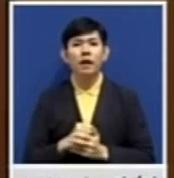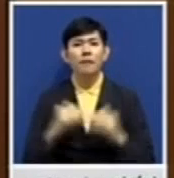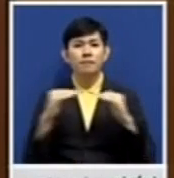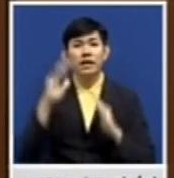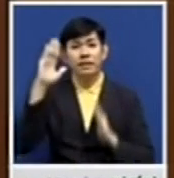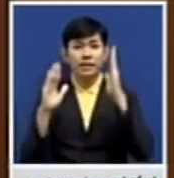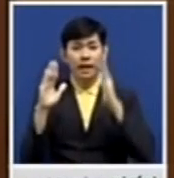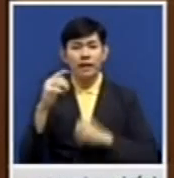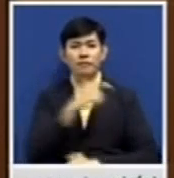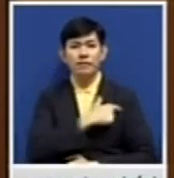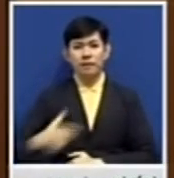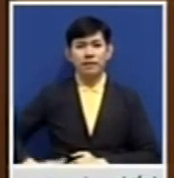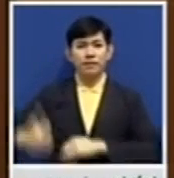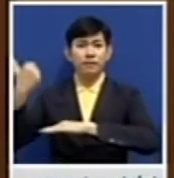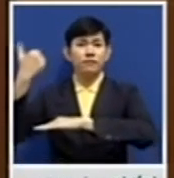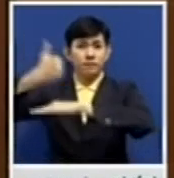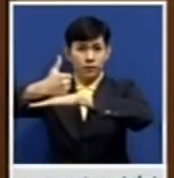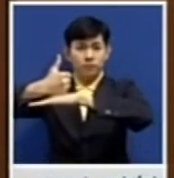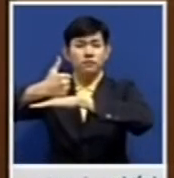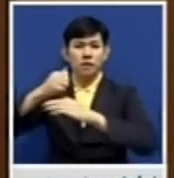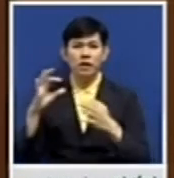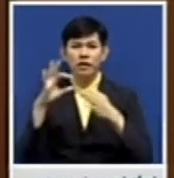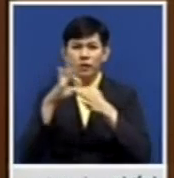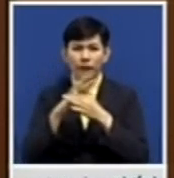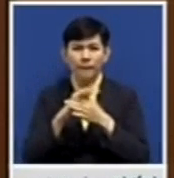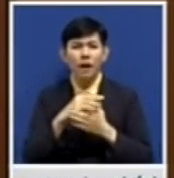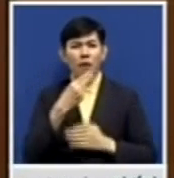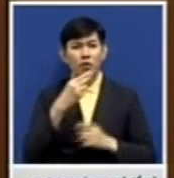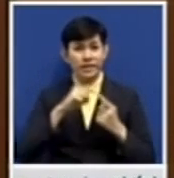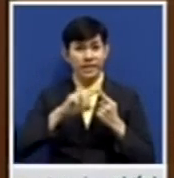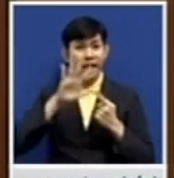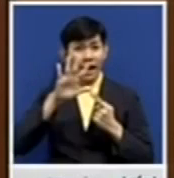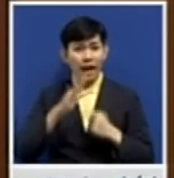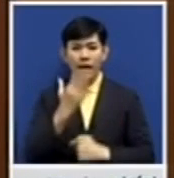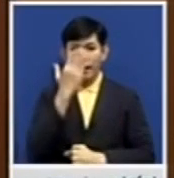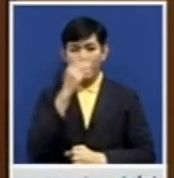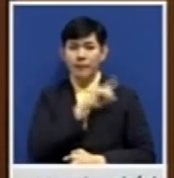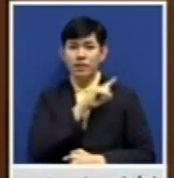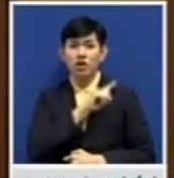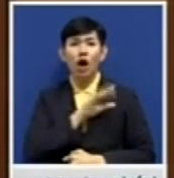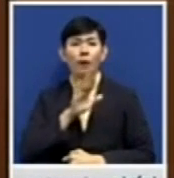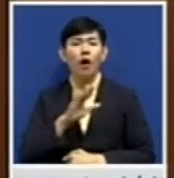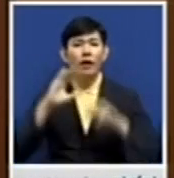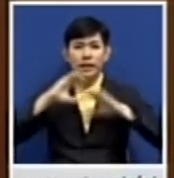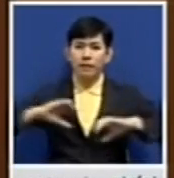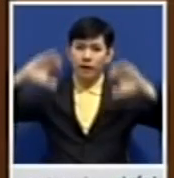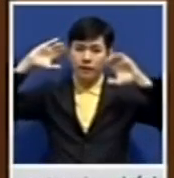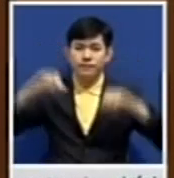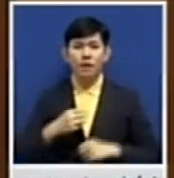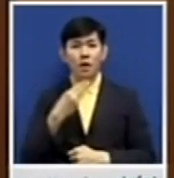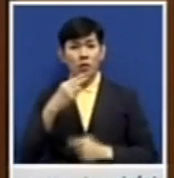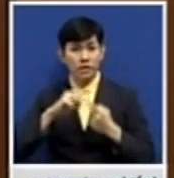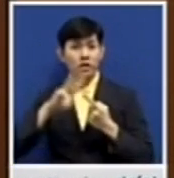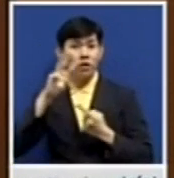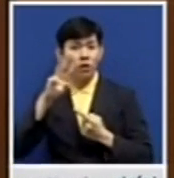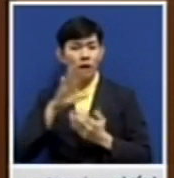ษัตริย์ทรงเป็นประมุขโดยมีความสอดคล้องกับหมวดที่5หน้าที่ของรัฐและหมวดที่6แนวนโยบ